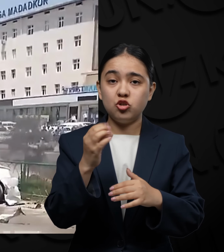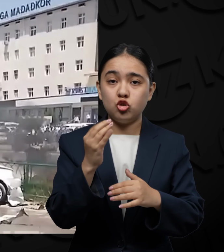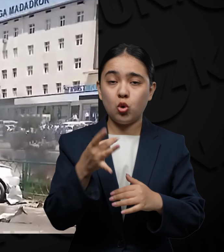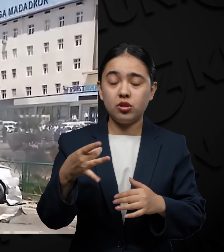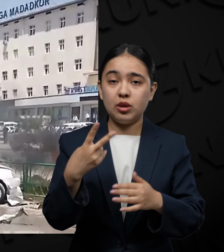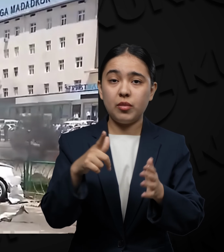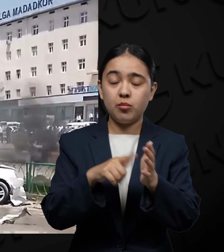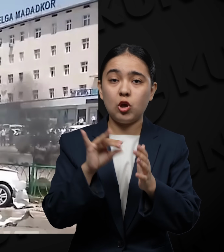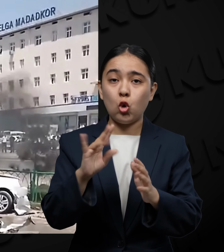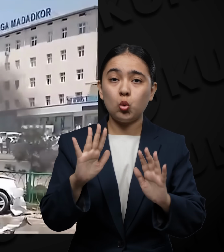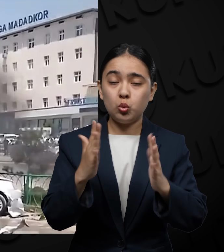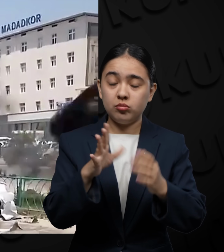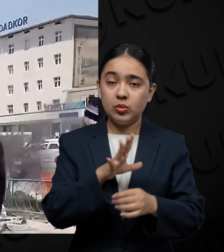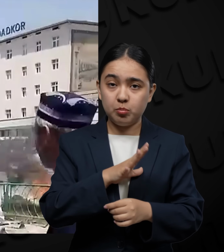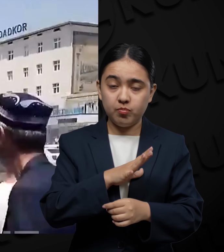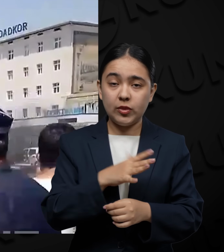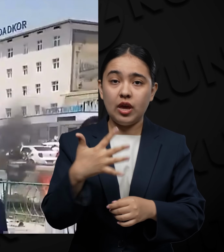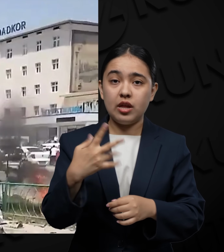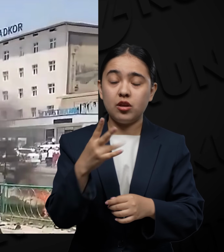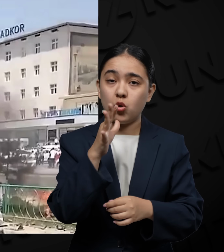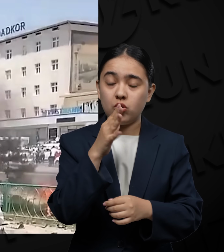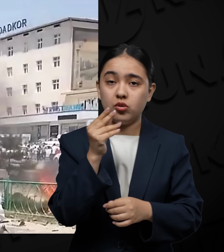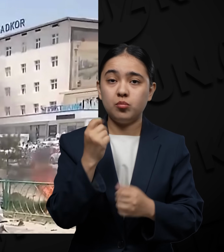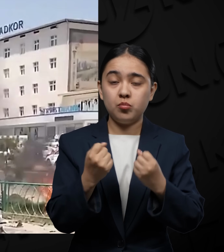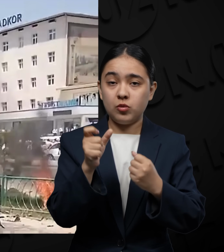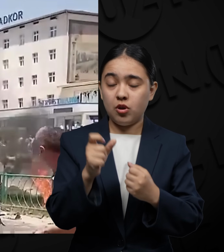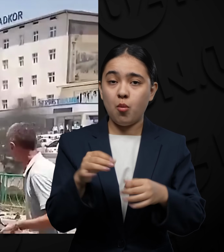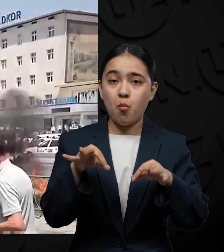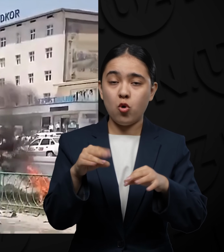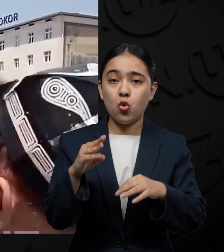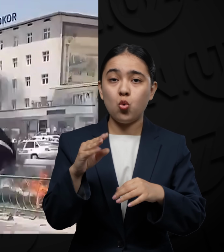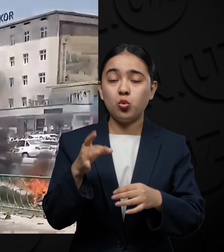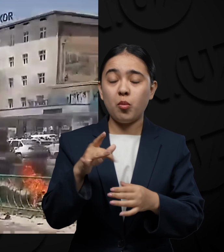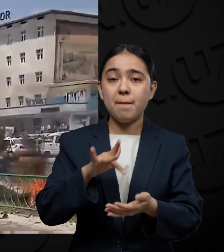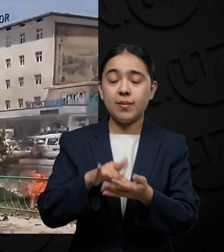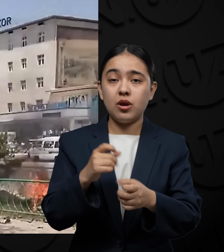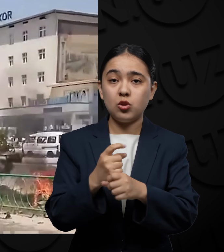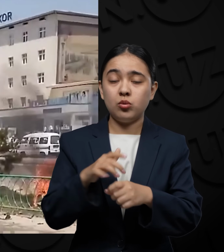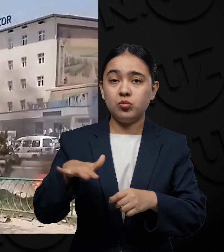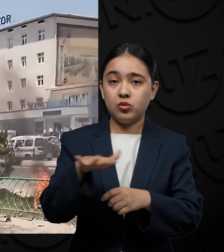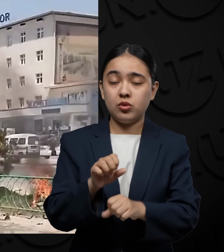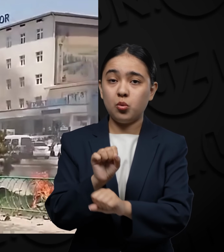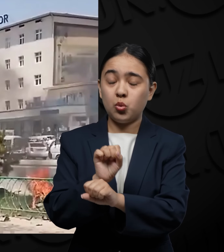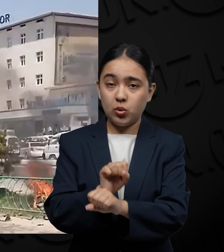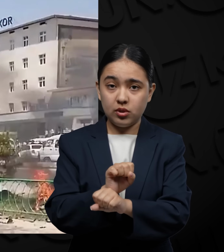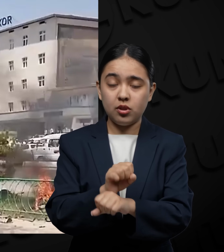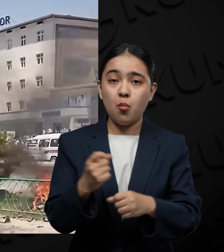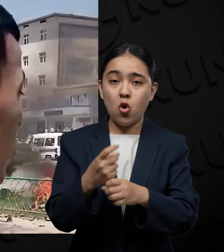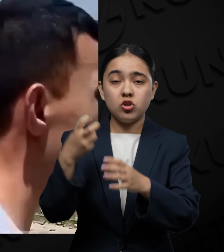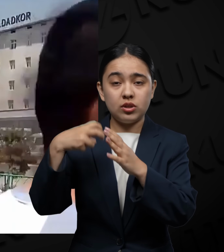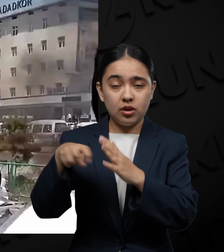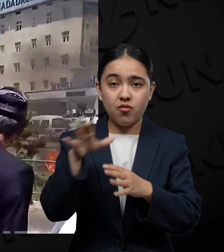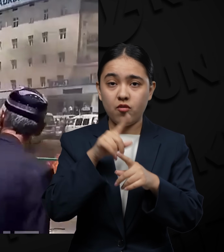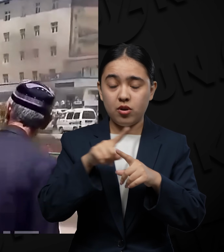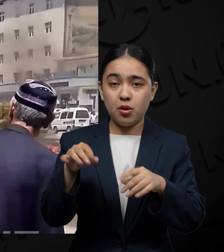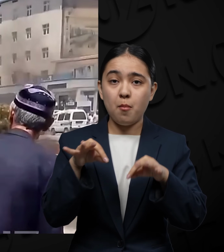Rishton tumanida 27 iyun kuni ro'y berdi. 52 yoshli haydovchi mashinasini tuman markazidagi dehqon bozori hududiga to'xtatib, bozorga